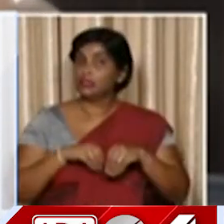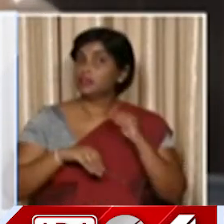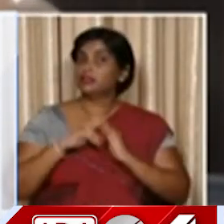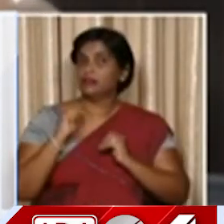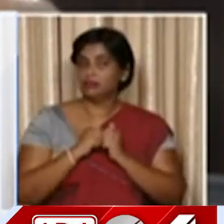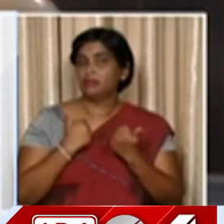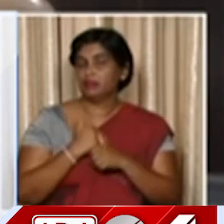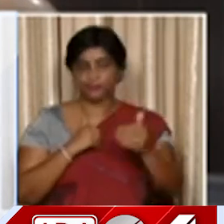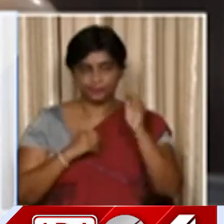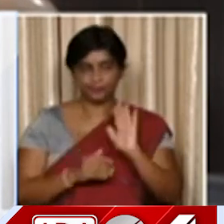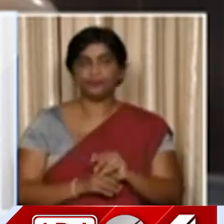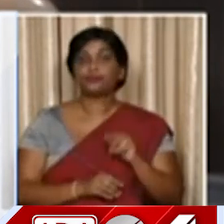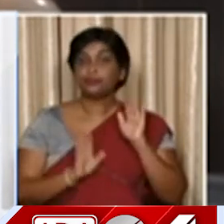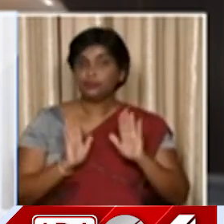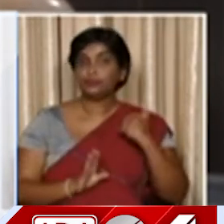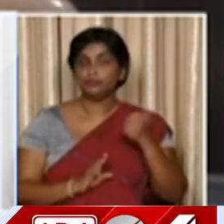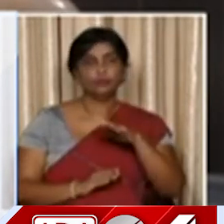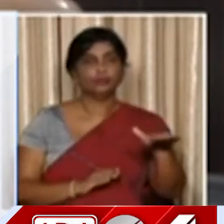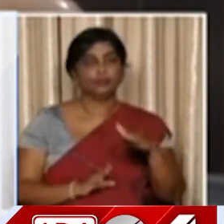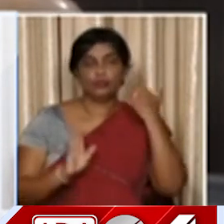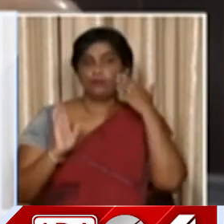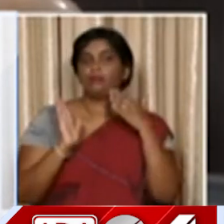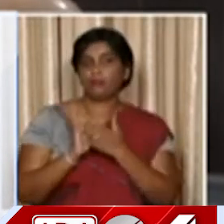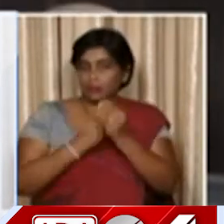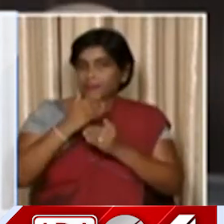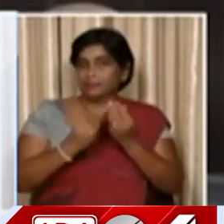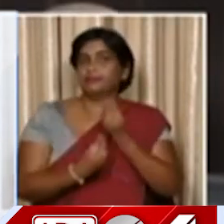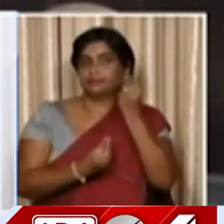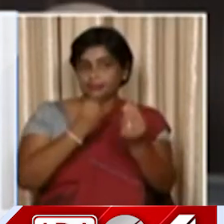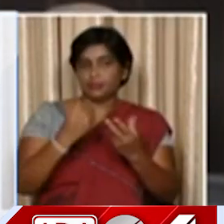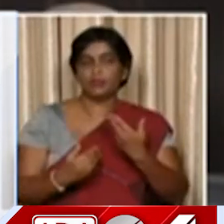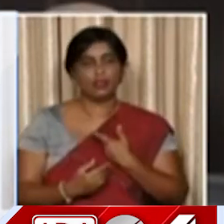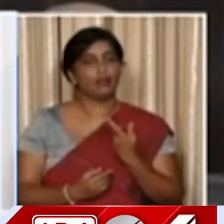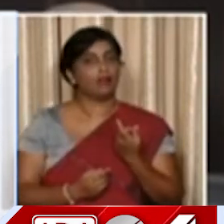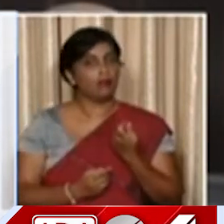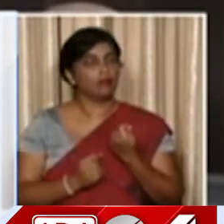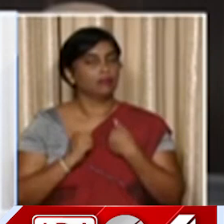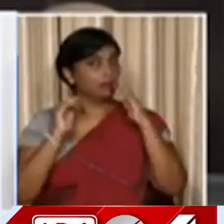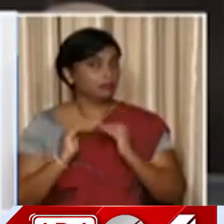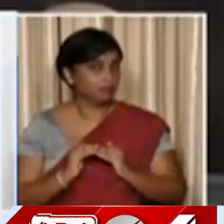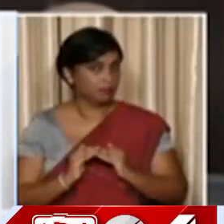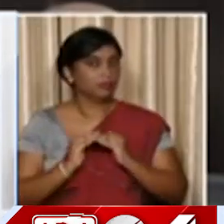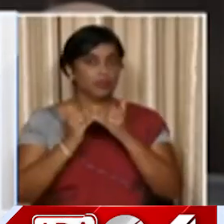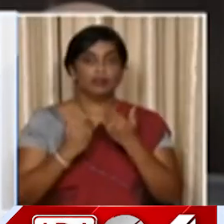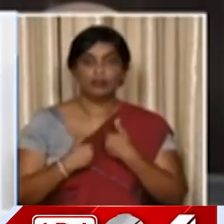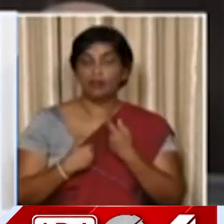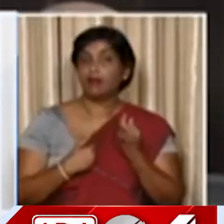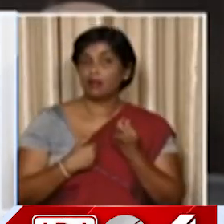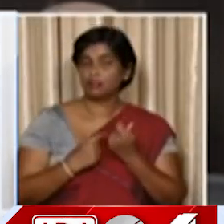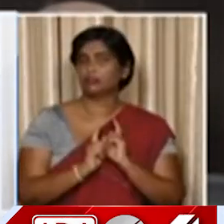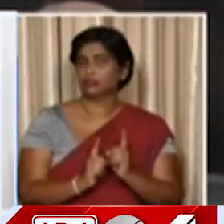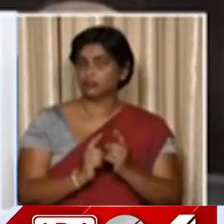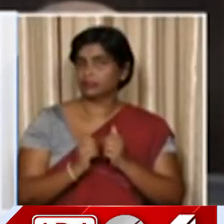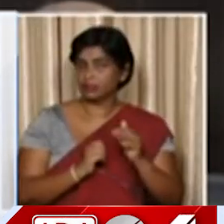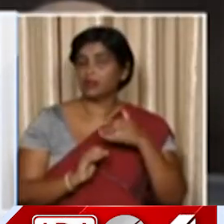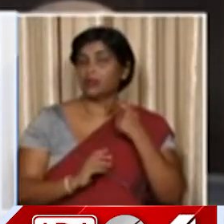අප නිර්මාණය කරගත යුතුයි. නව සමාජ සම්මුතියක් සකසා ගත යුතුයි. අපේ ආර්ථික ප්‍රකෘතිමත් වෙද්දී, අපේ ආර්ථිකය ස්ථාවර